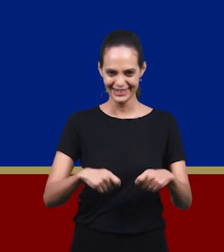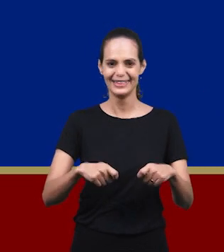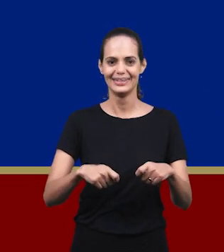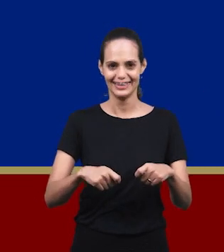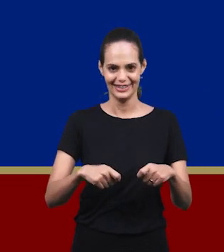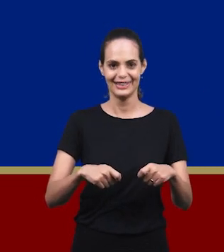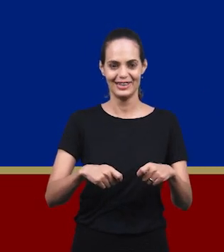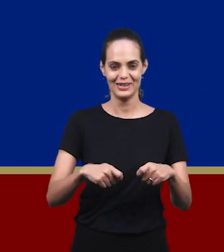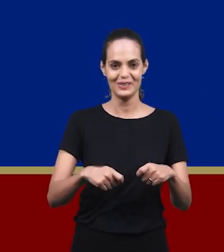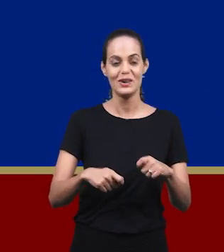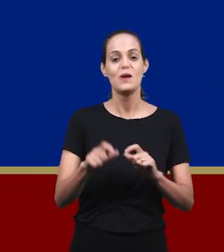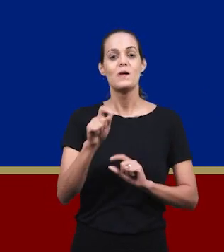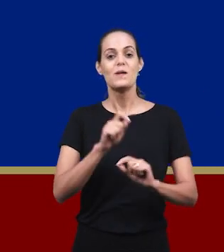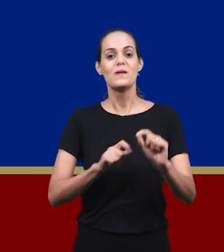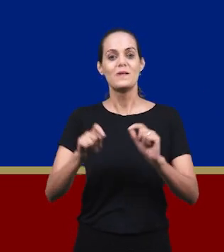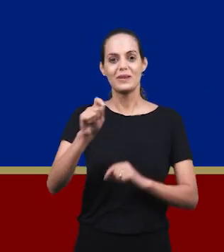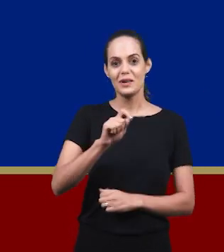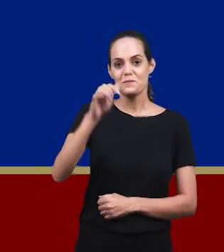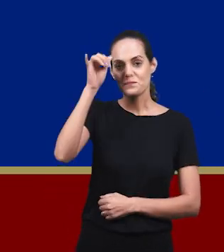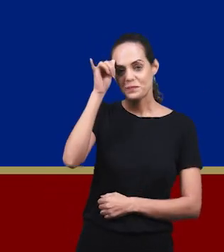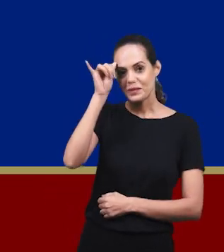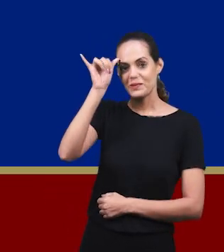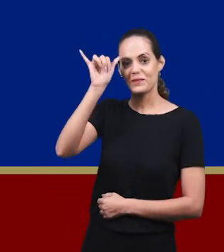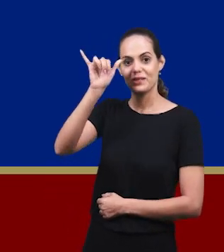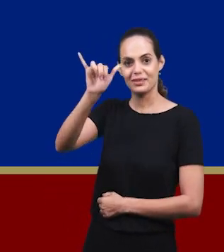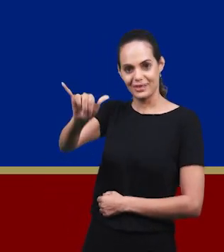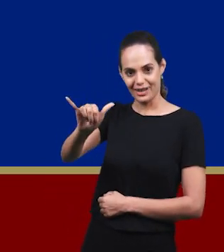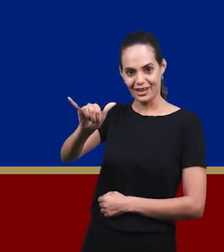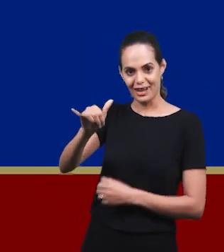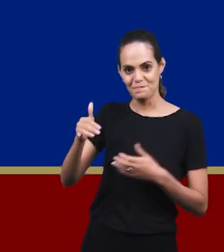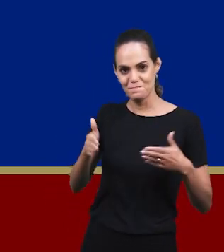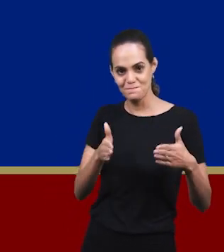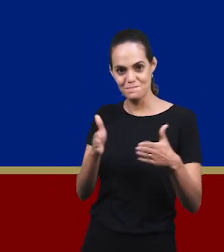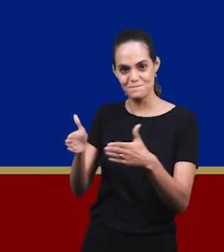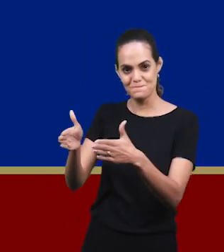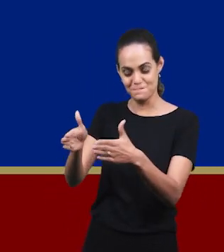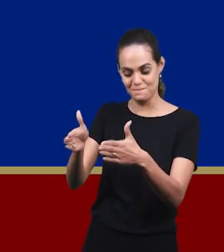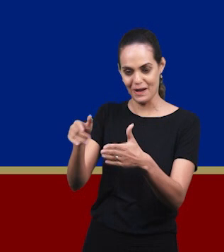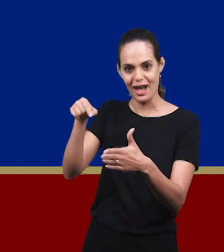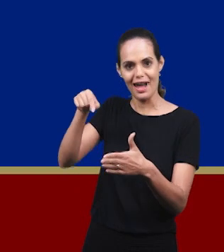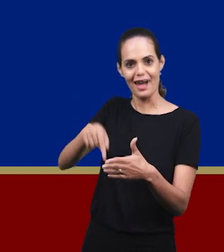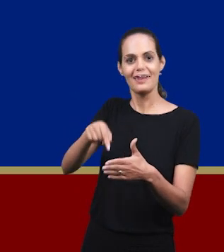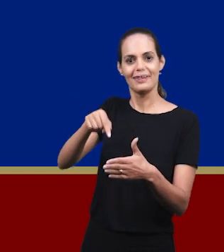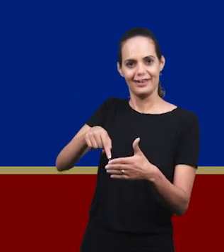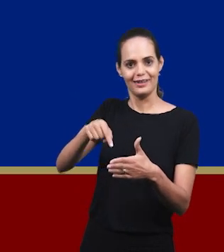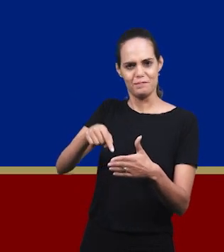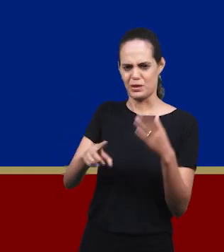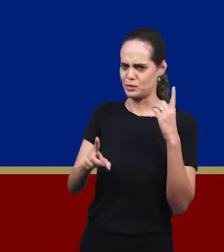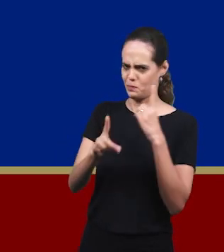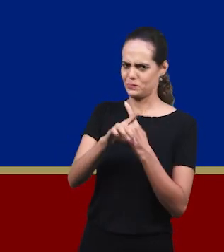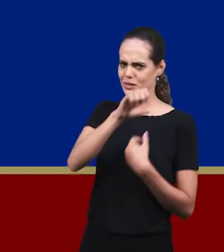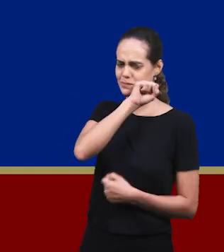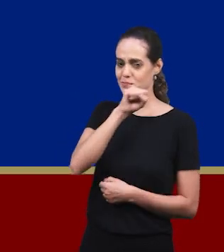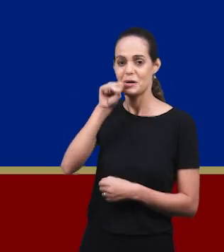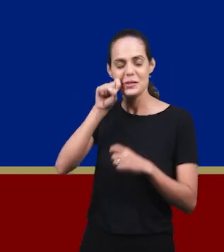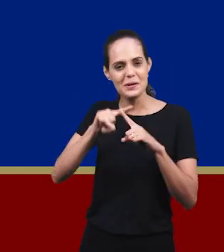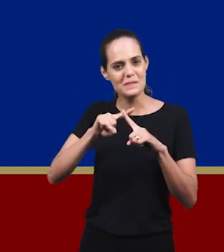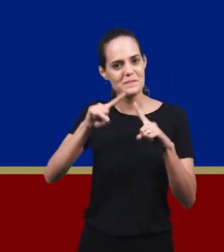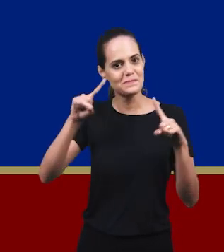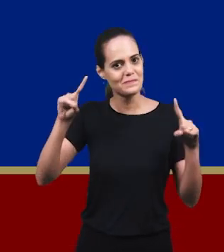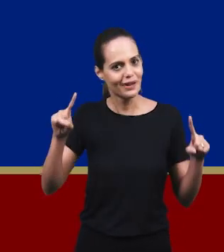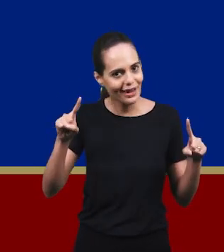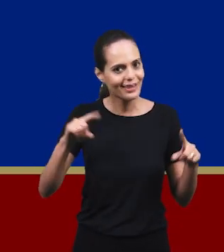faisaient le possible pour éviter de voyager par le territoire de Samarie. Mais l'important pour le Seigneur